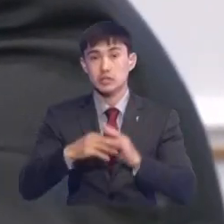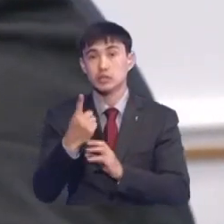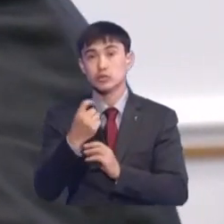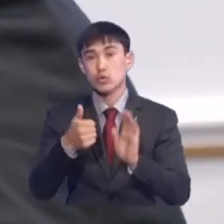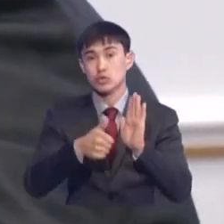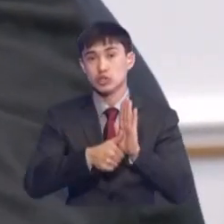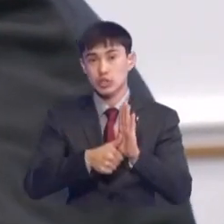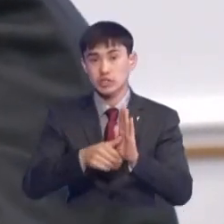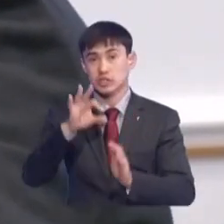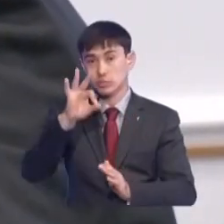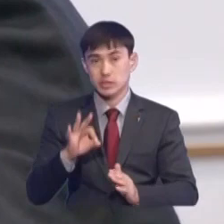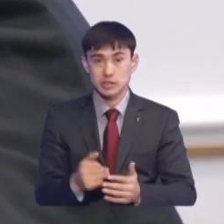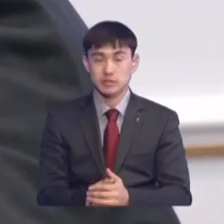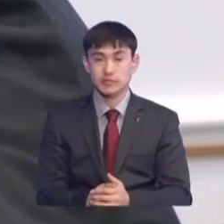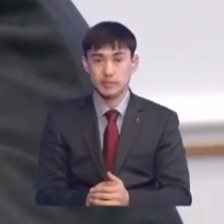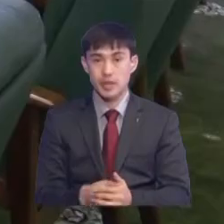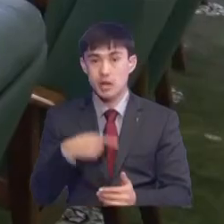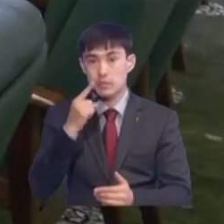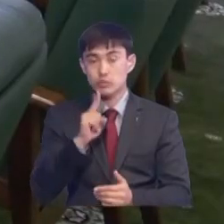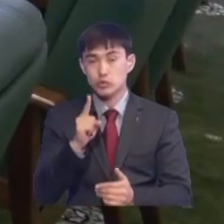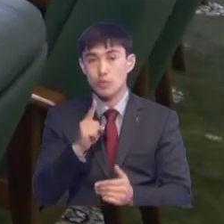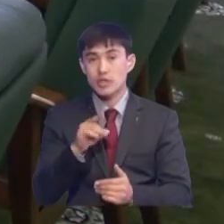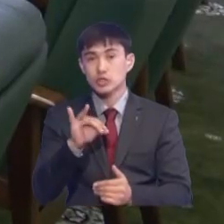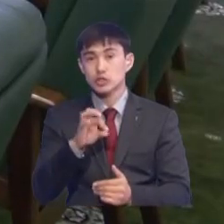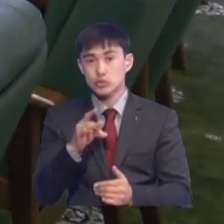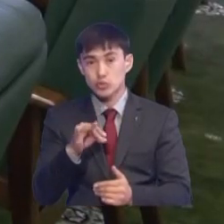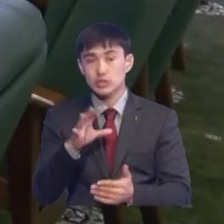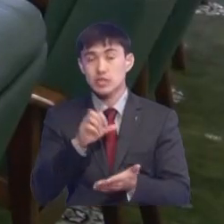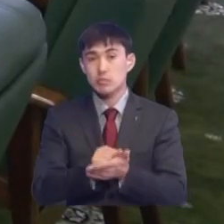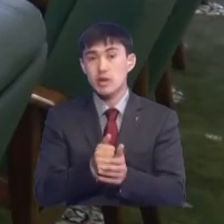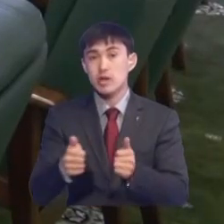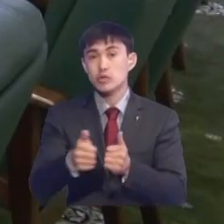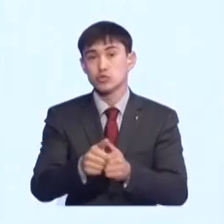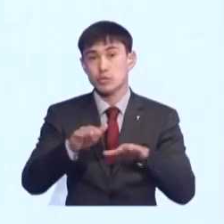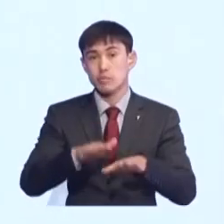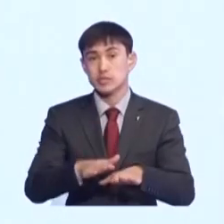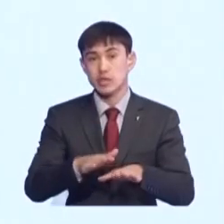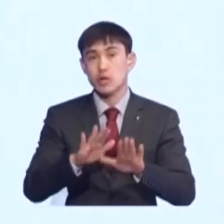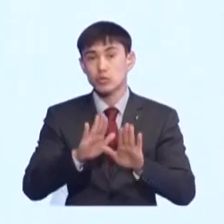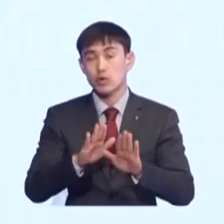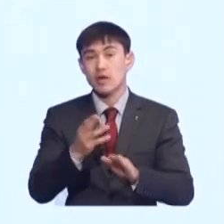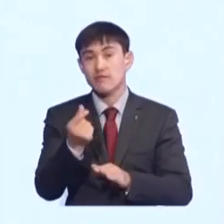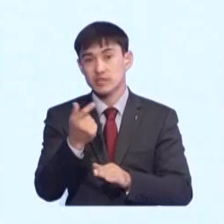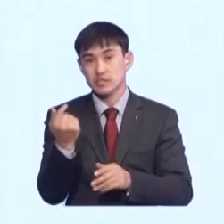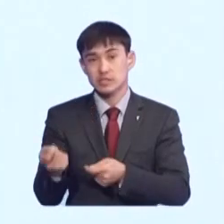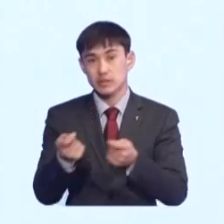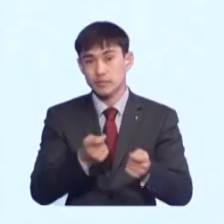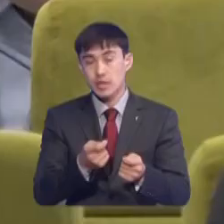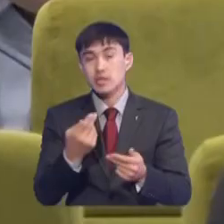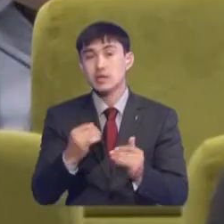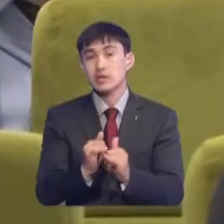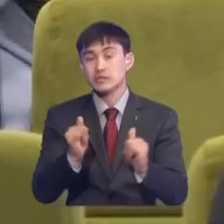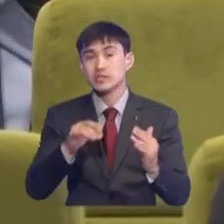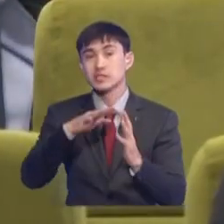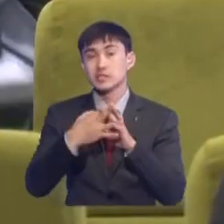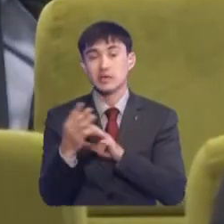практически до 10% стоит отметить что край тсу занимает лидирующий позиции не только по инвестициям но и по